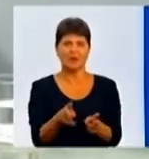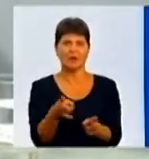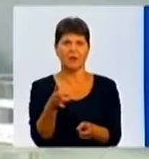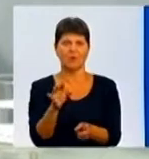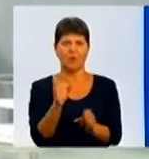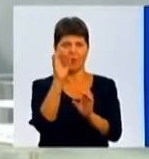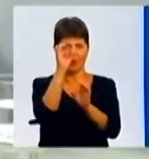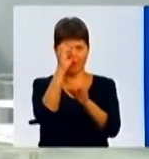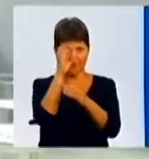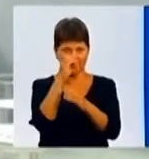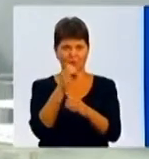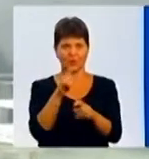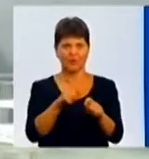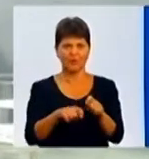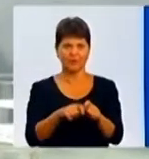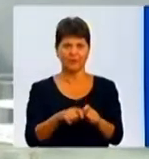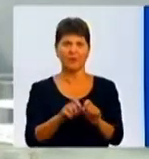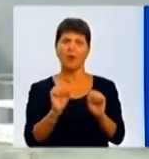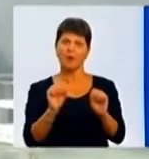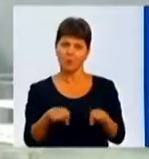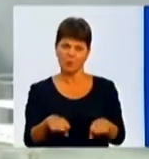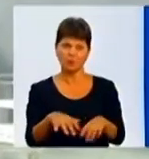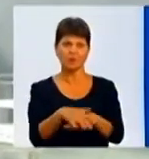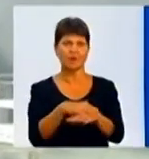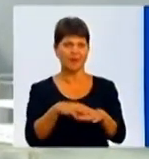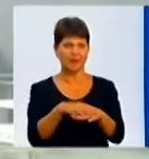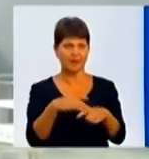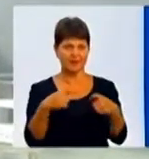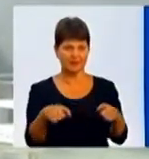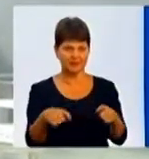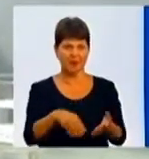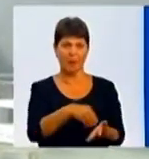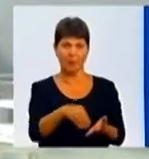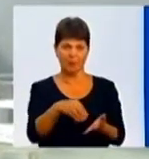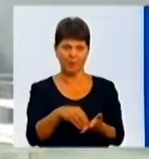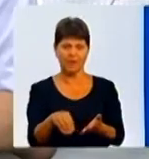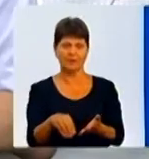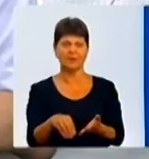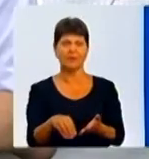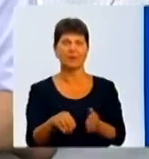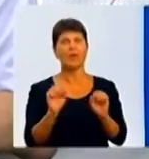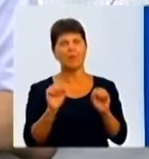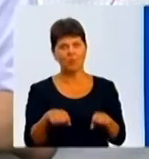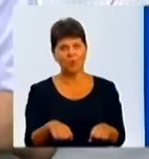де перевіряють. Он як. Тому можна на ринках перевіряти? Ну, можна. Хоча я говорю, що